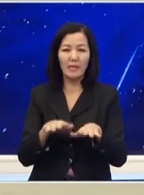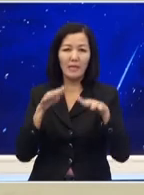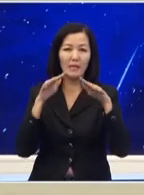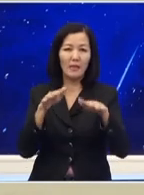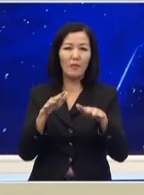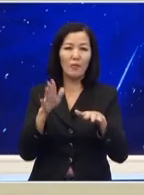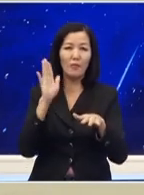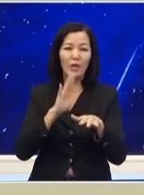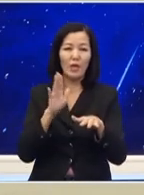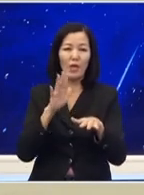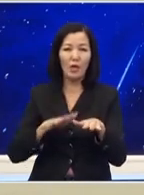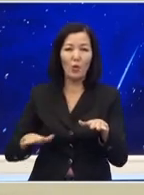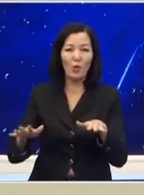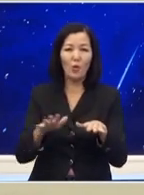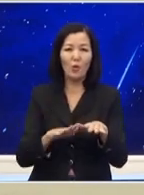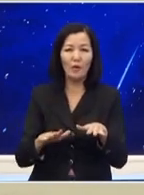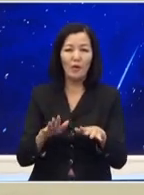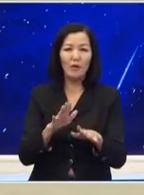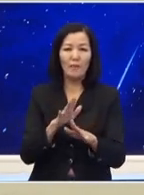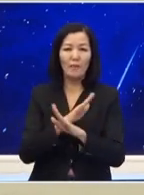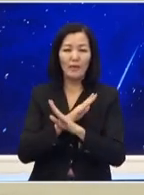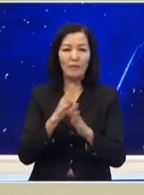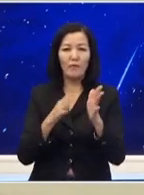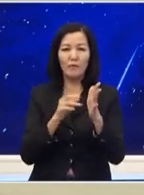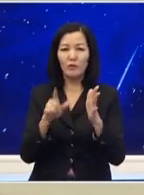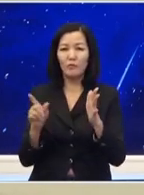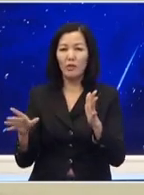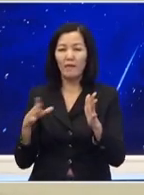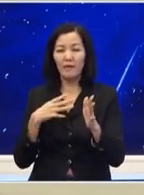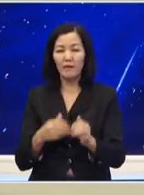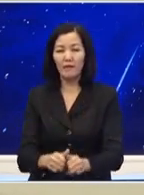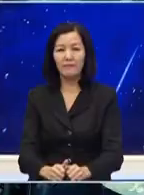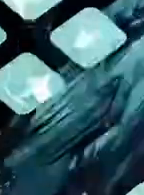у берегов Австралии погибли 8 человек.